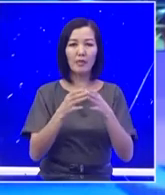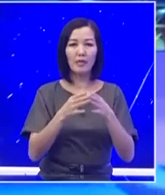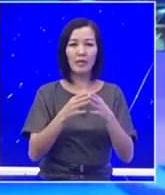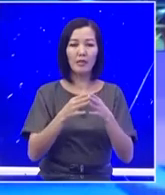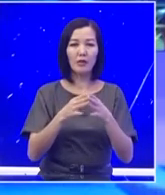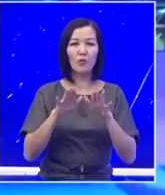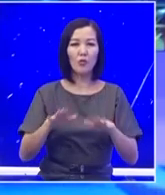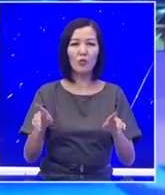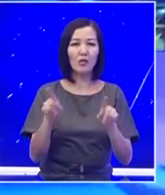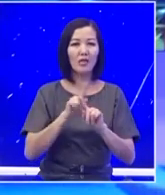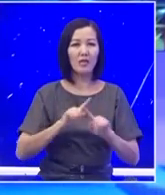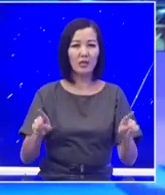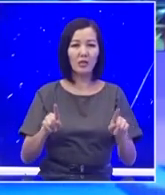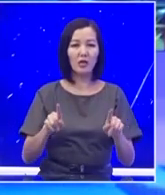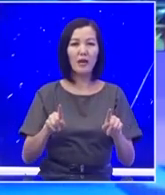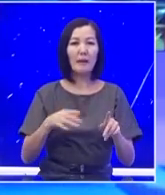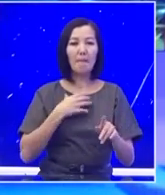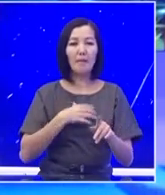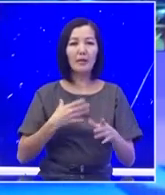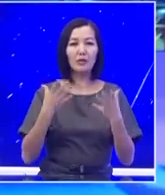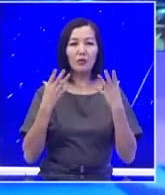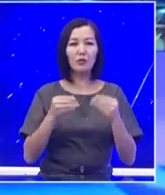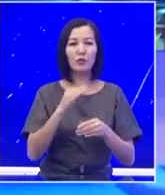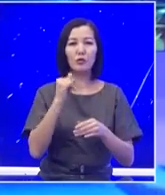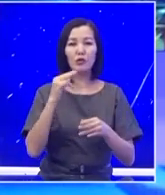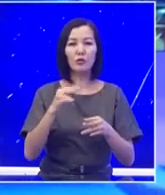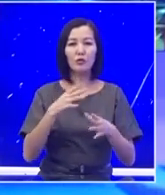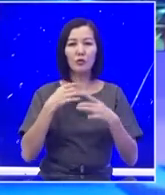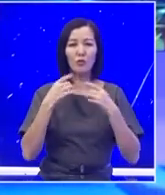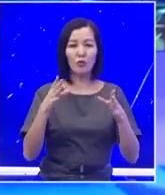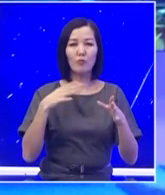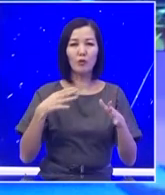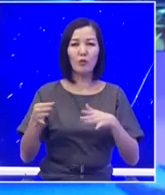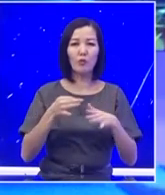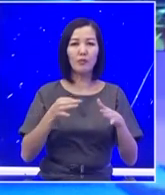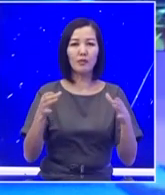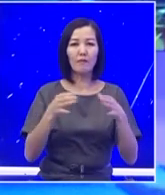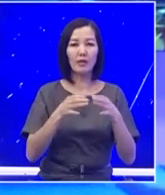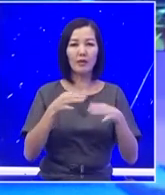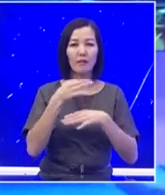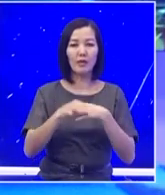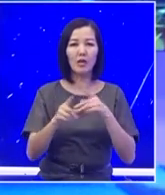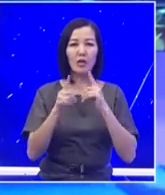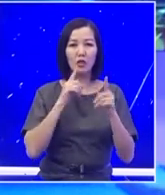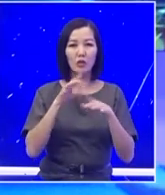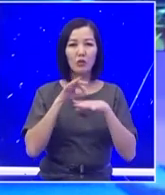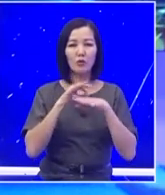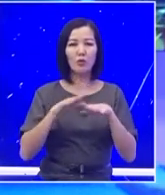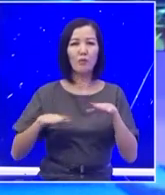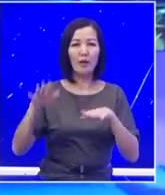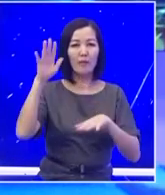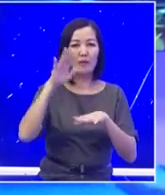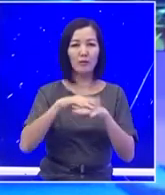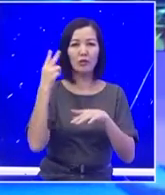партияның алар орны айрықша. Осынау маңызды күнді жетісулықтар ескерусіз қалдырмады. Облыстық партия филиалында салтанатты жиын өтіп, аймақ